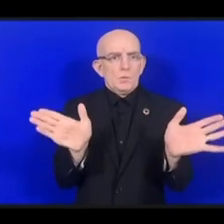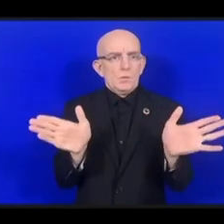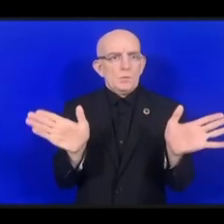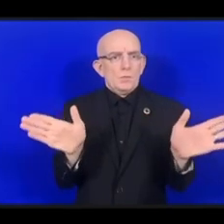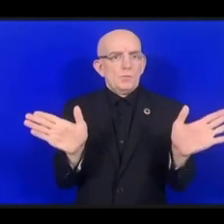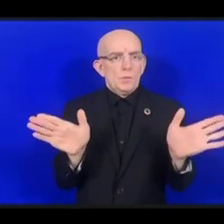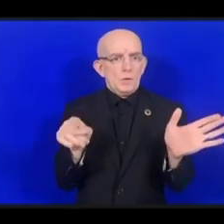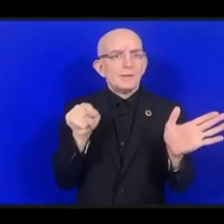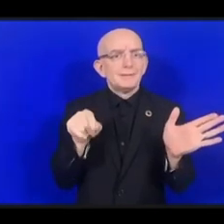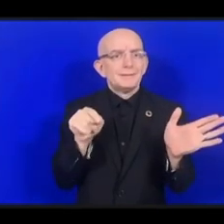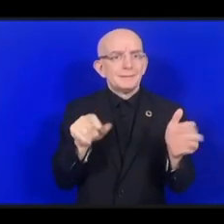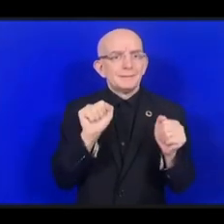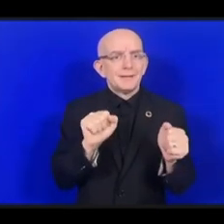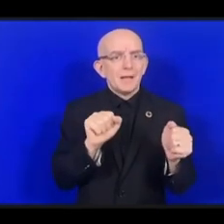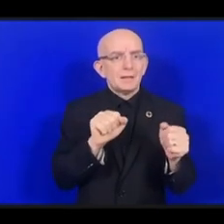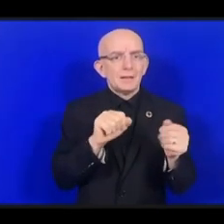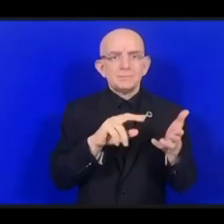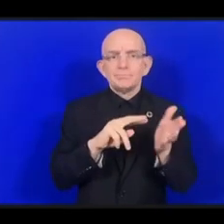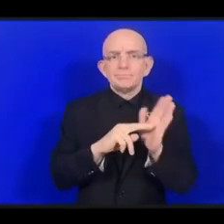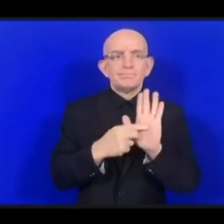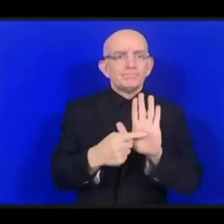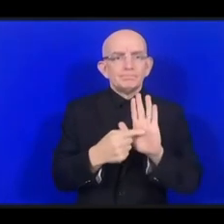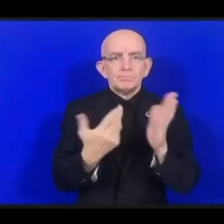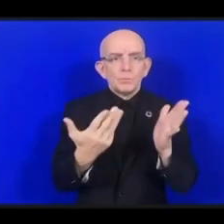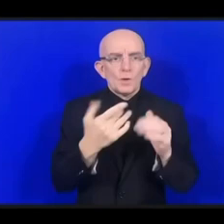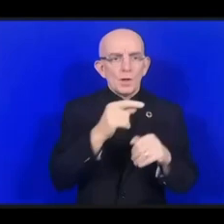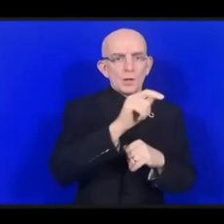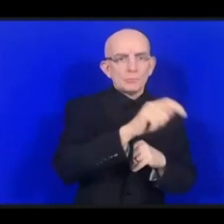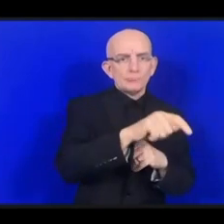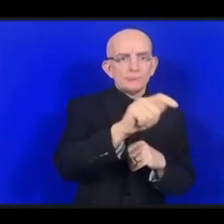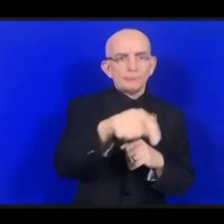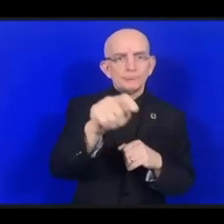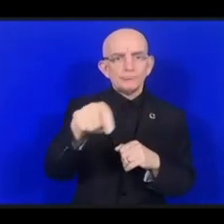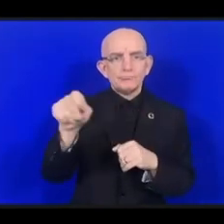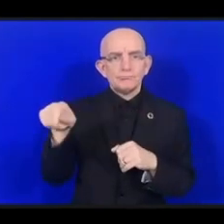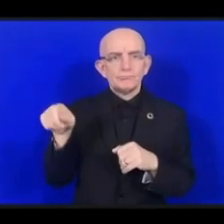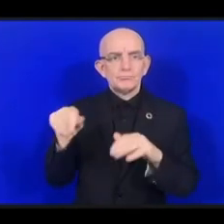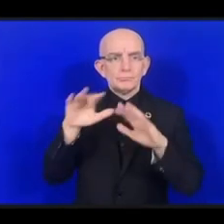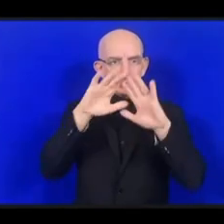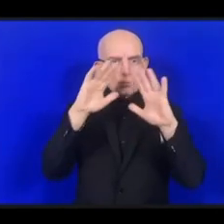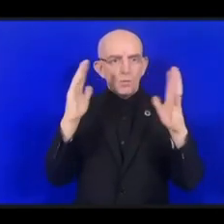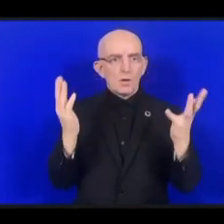qui réunit les gens du monde entier et j'espère